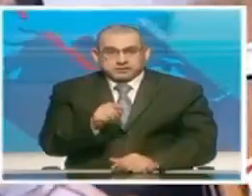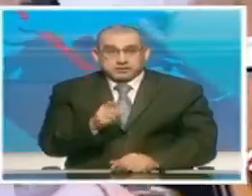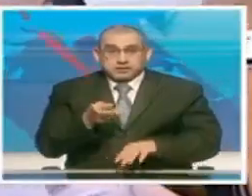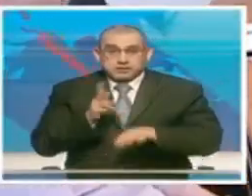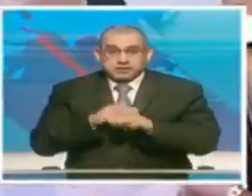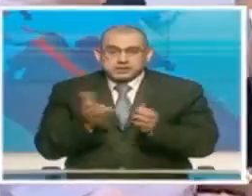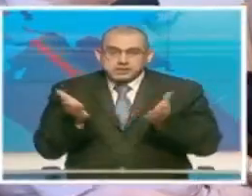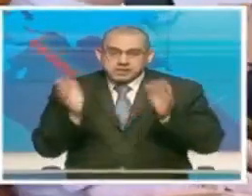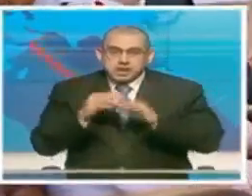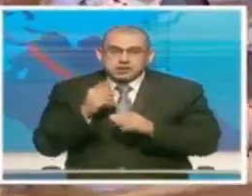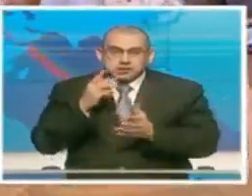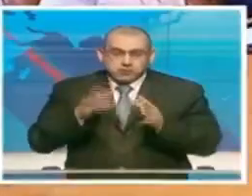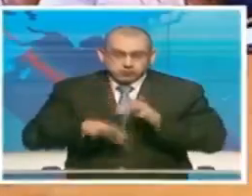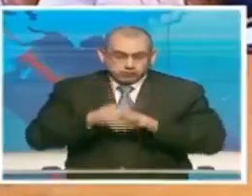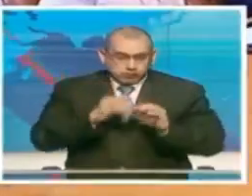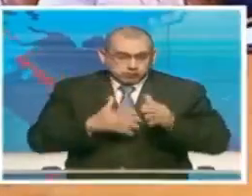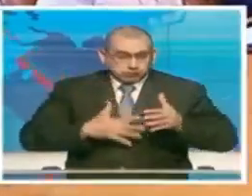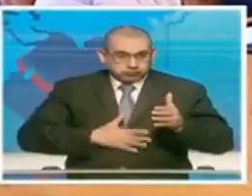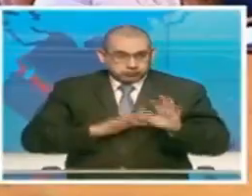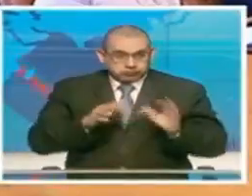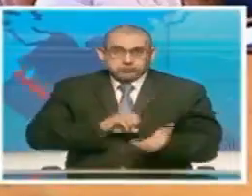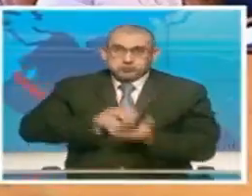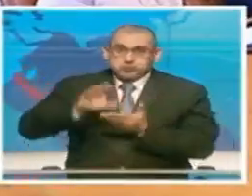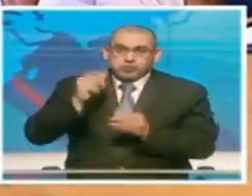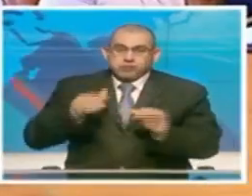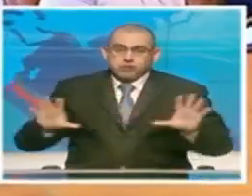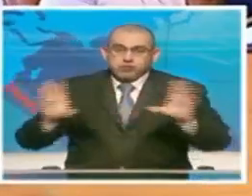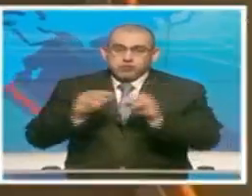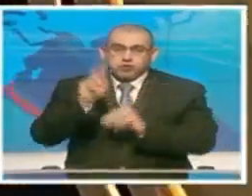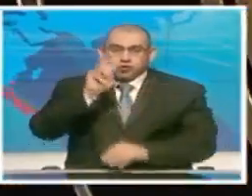وزياده الصادرات الزراعيه والدخل